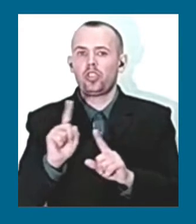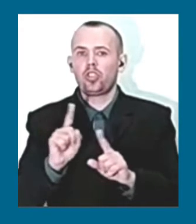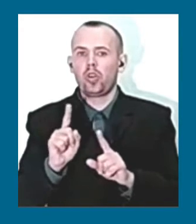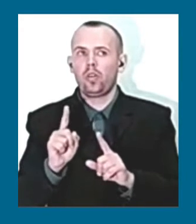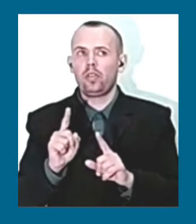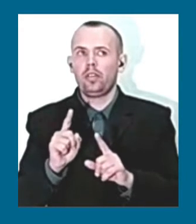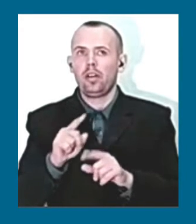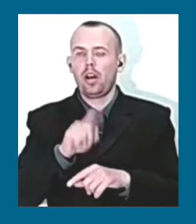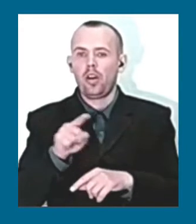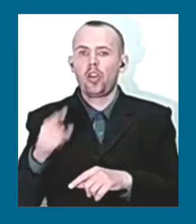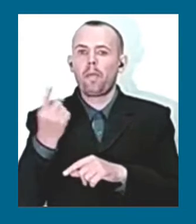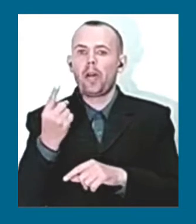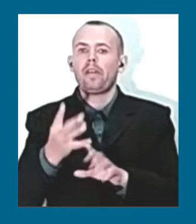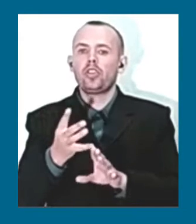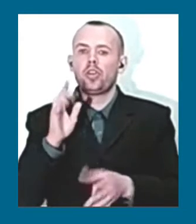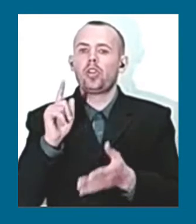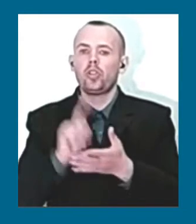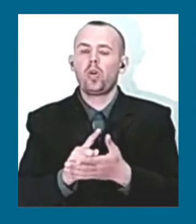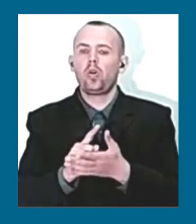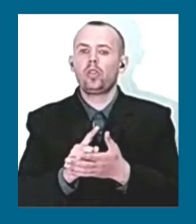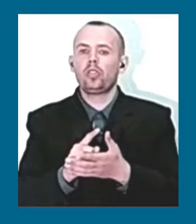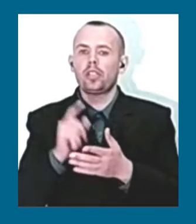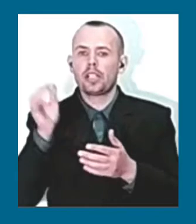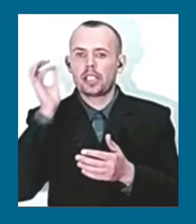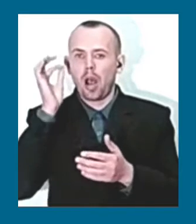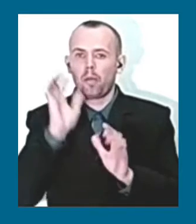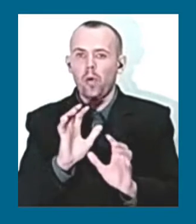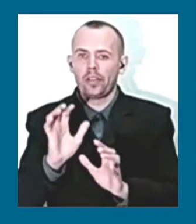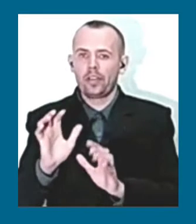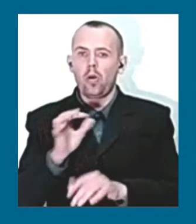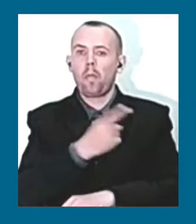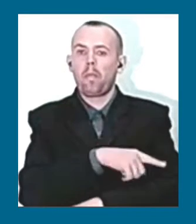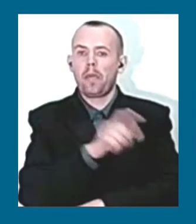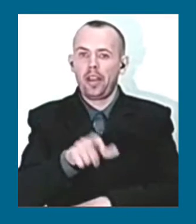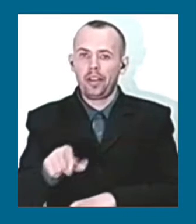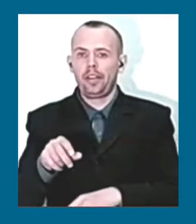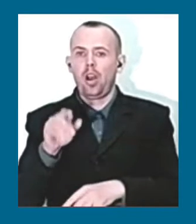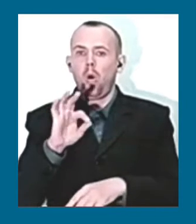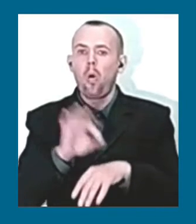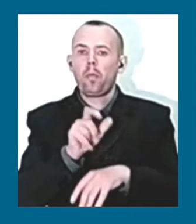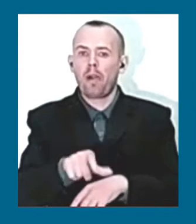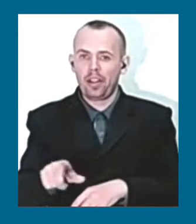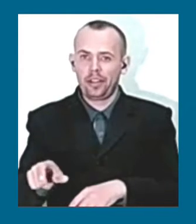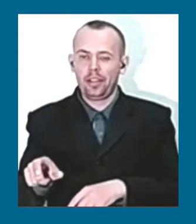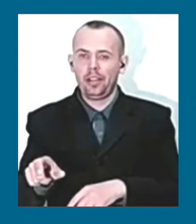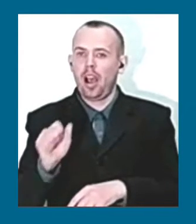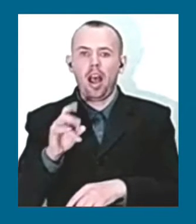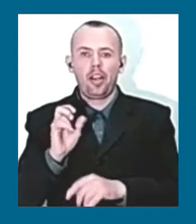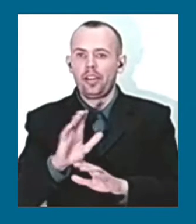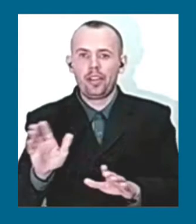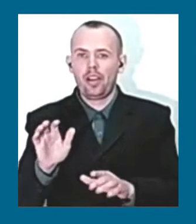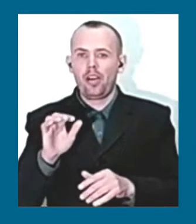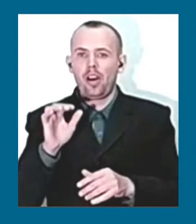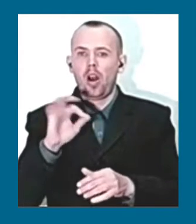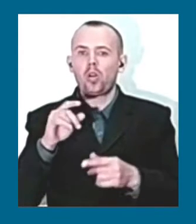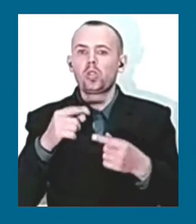очередь должны заботиться о медиках, о больных, а не о бизнес-структурах, которые